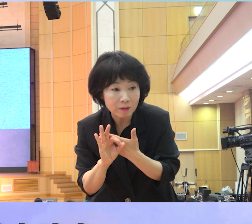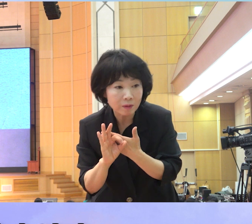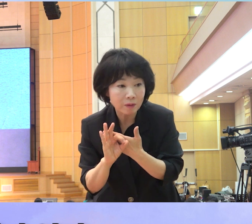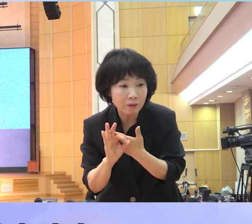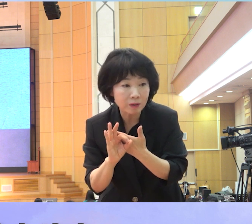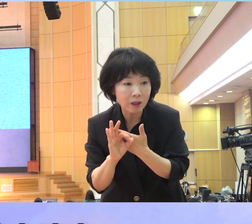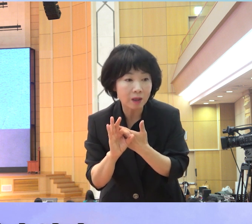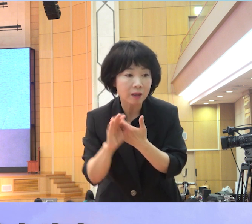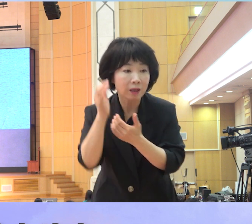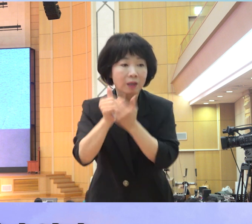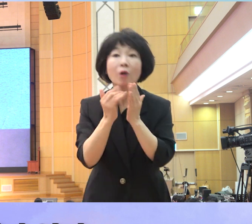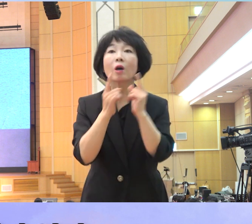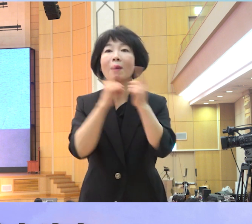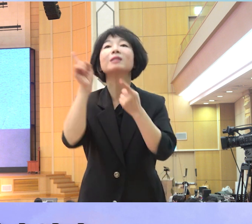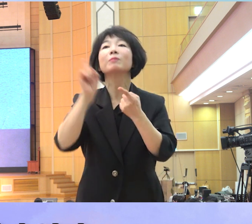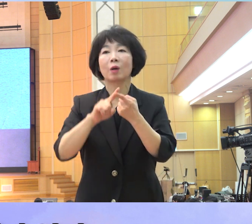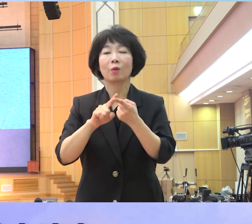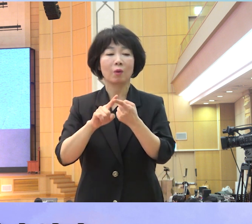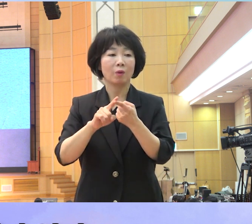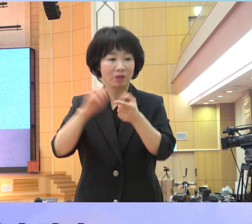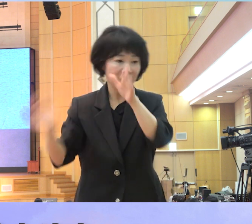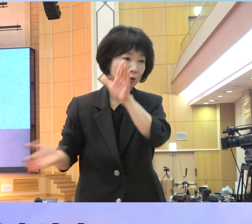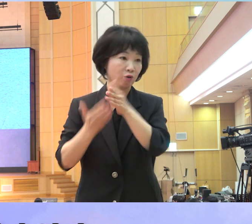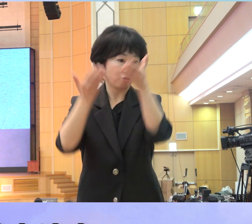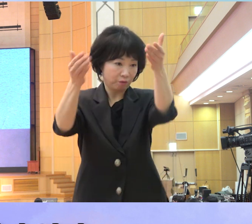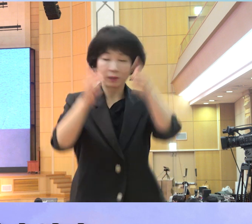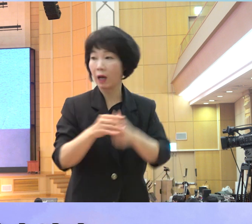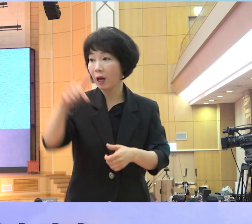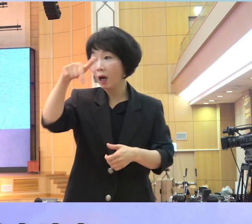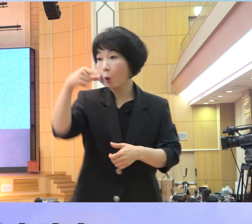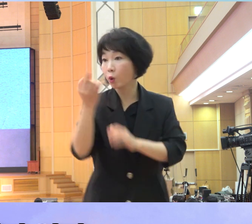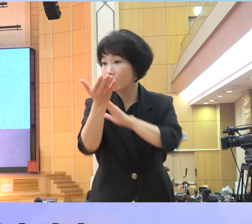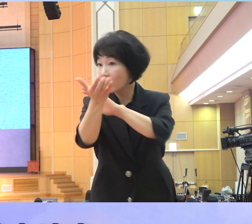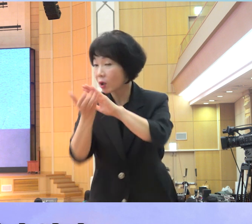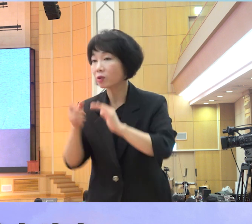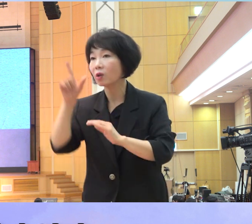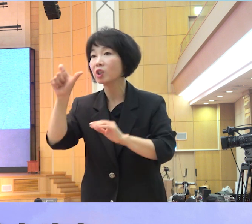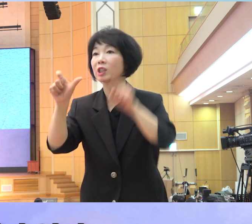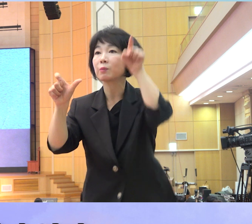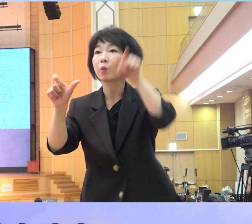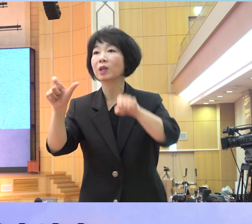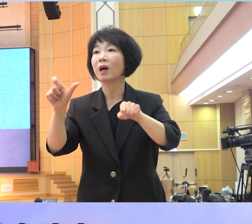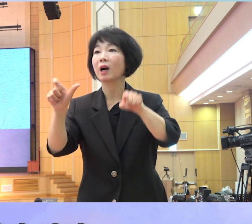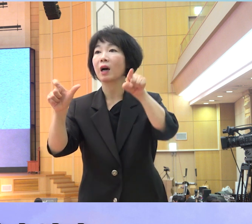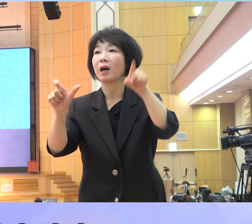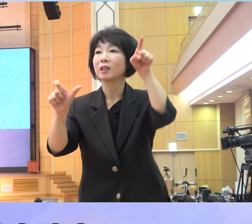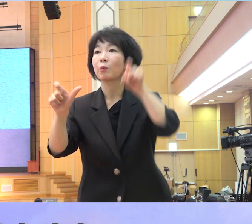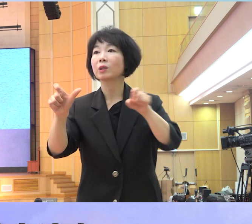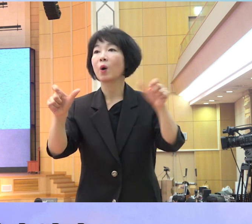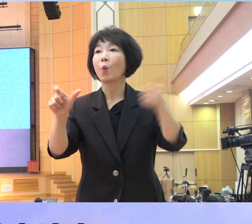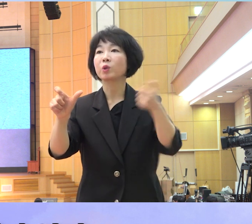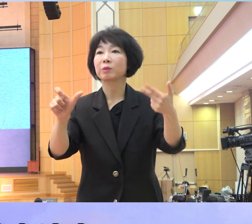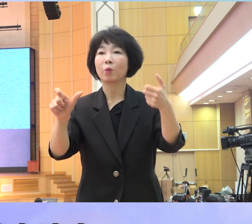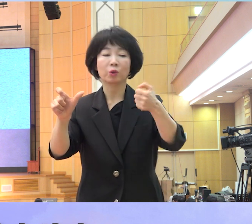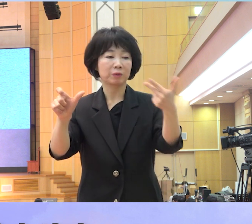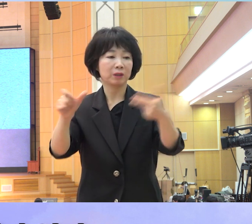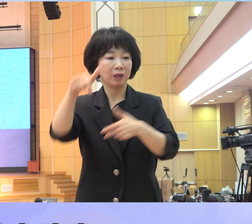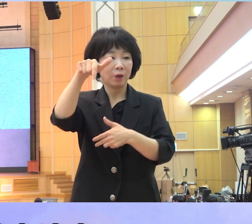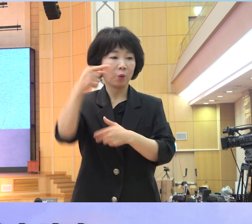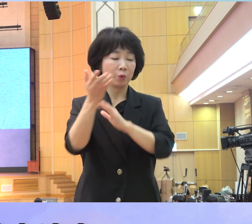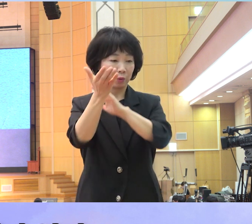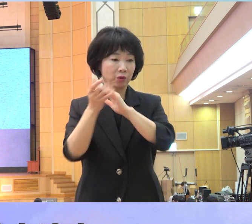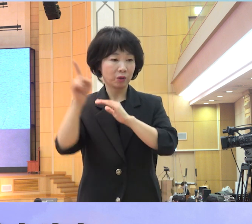일어나냐면, 이 성경 구절 찾고 마칠 텐데 고린도전서 15장 57절에서 58절